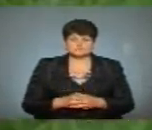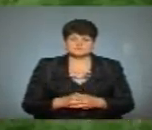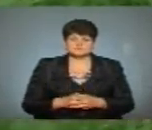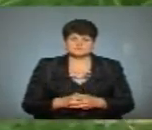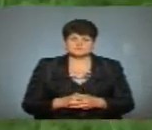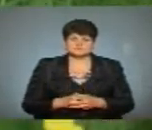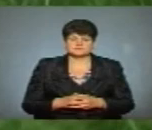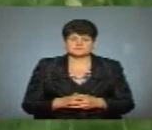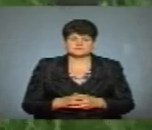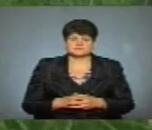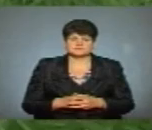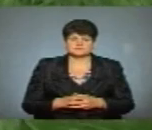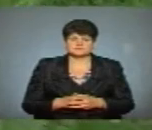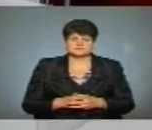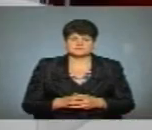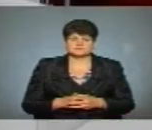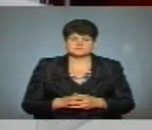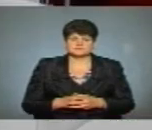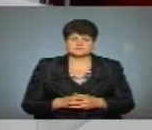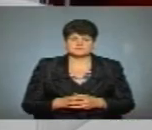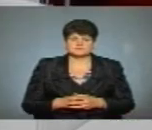на Суспільному. Тернопіль.